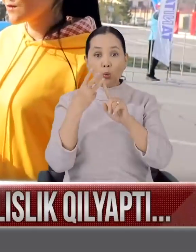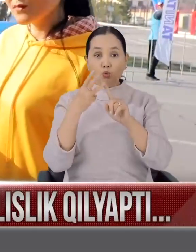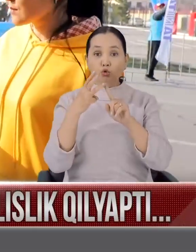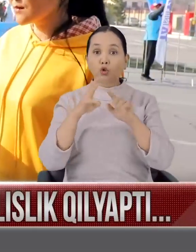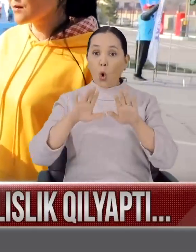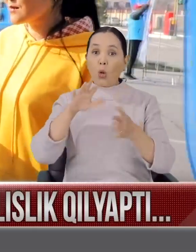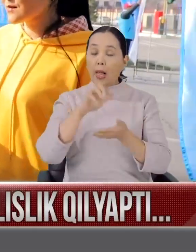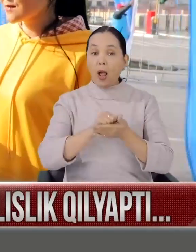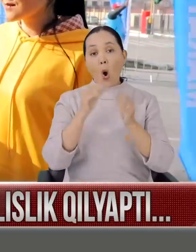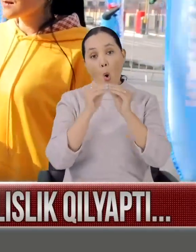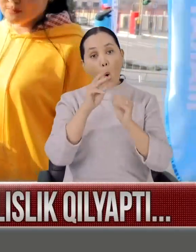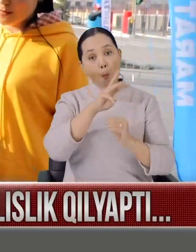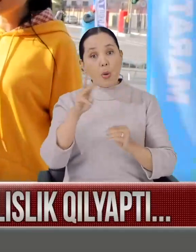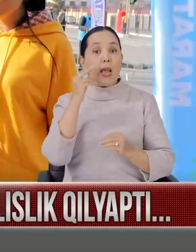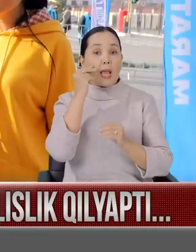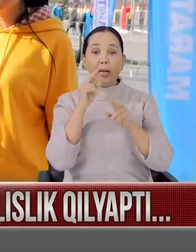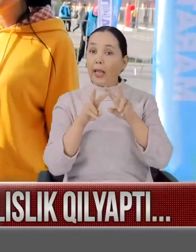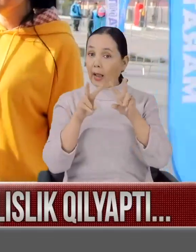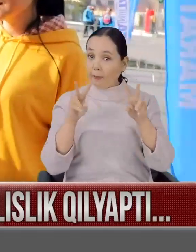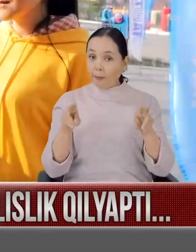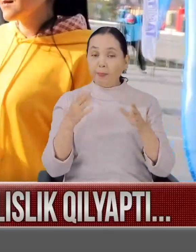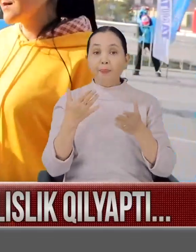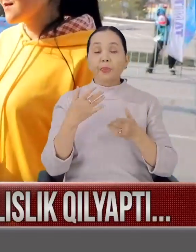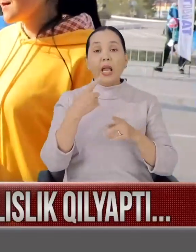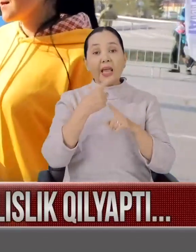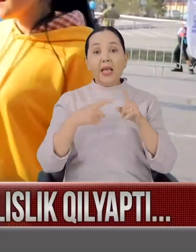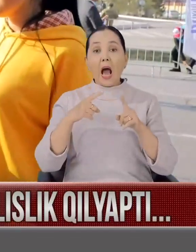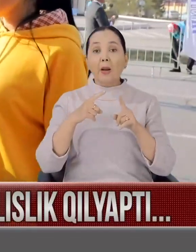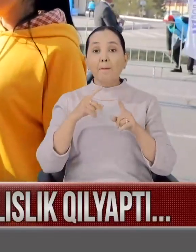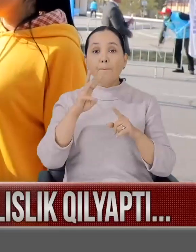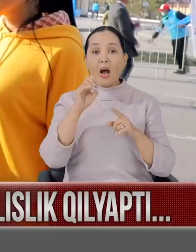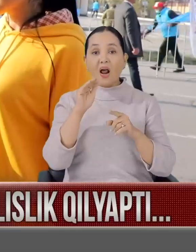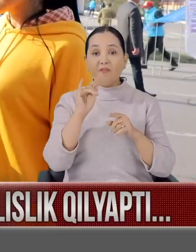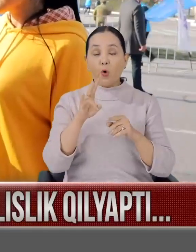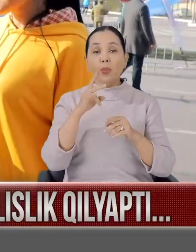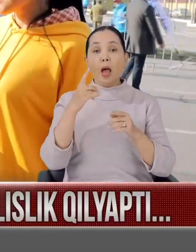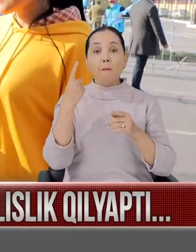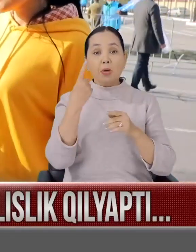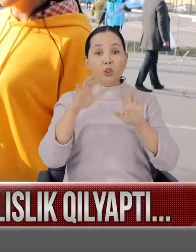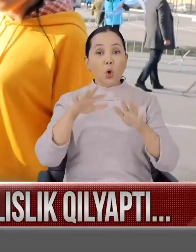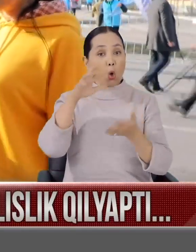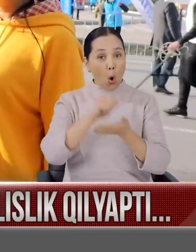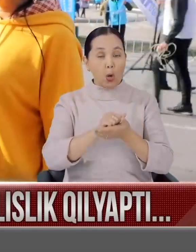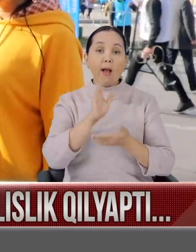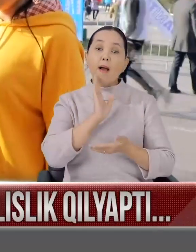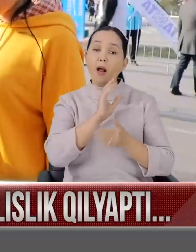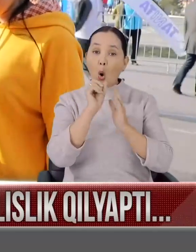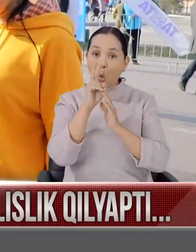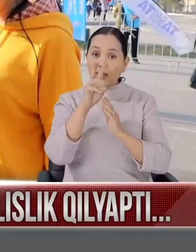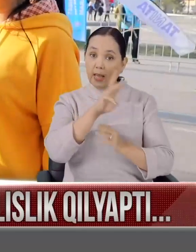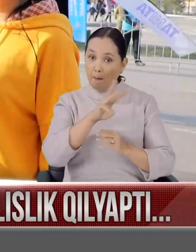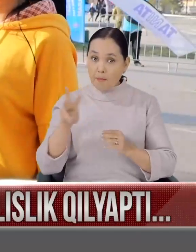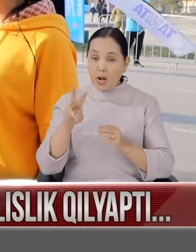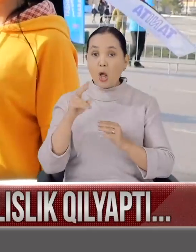10 million. Xuddi shunday erkak sportchilarga ham. Endi yarim marafon masofasida birinchi o'rinni qo'lga kiritgan ayollarimiz 12 million